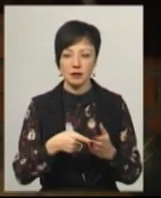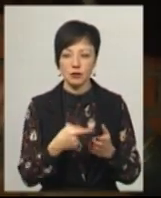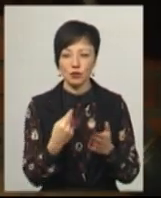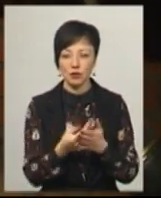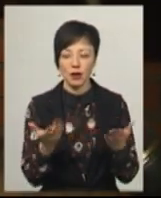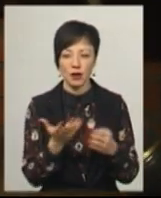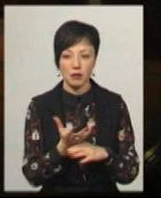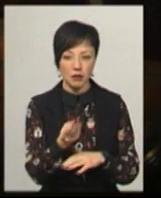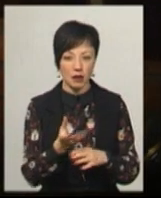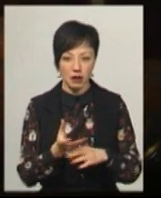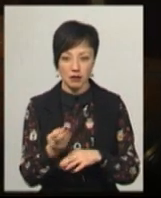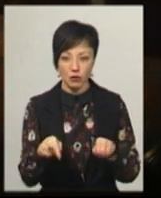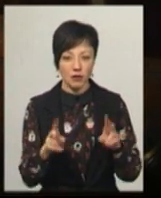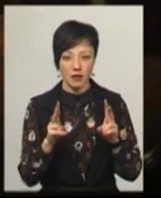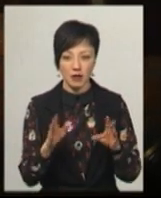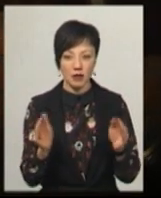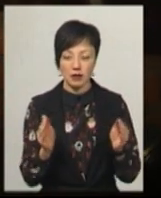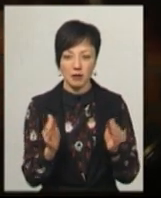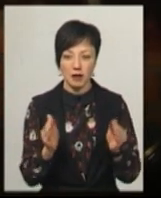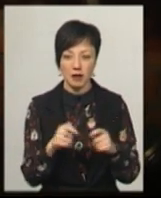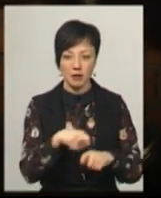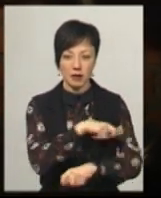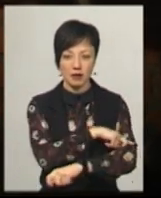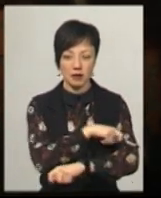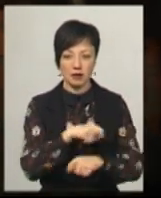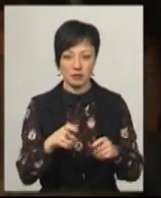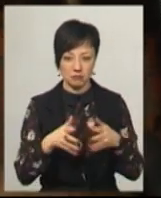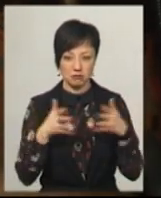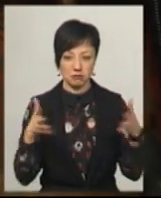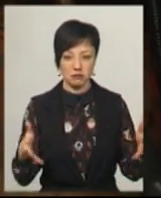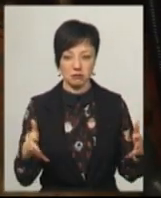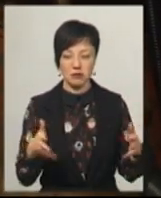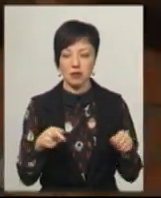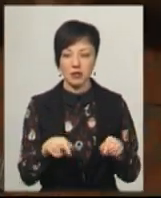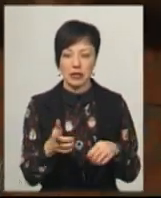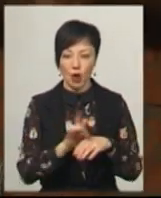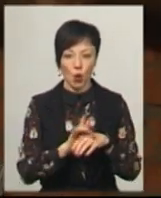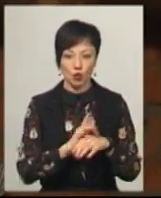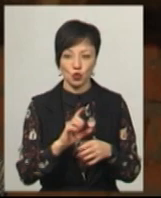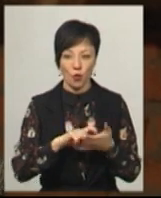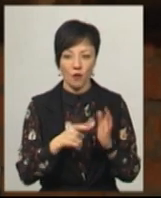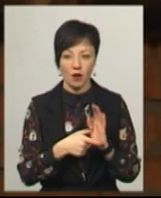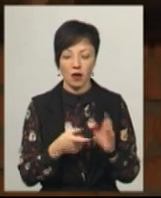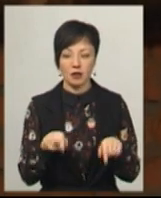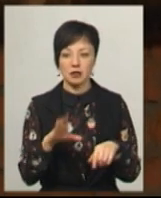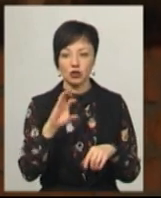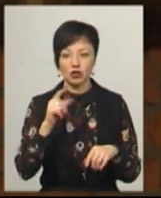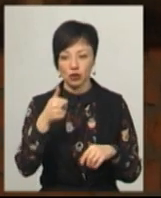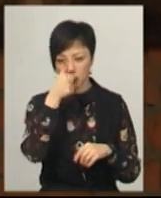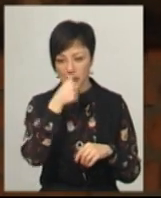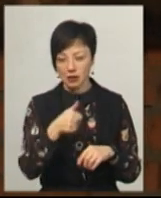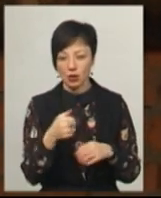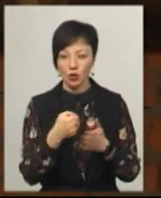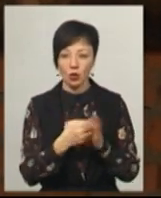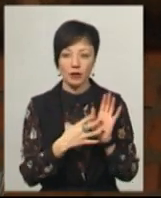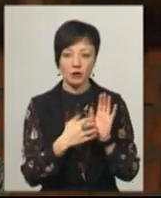І в мене ж тут квартири не малі квадратні метри. Вони оце ж не хрущовка. За січень, значить, десь